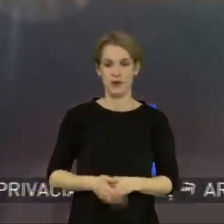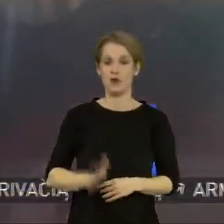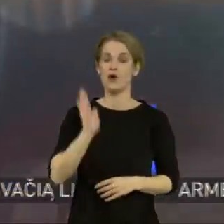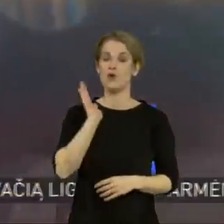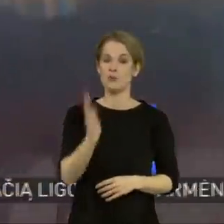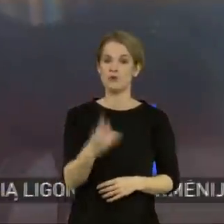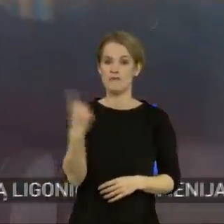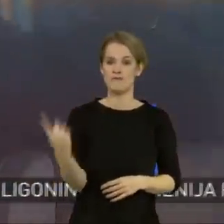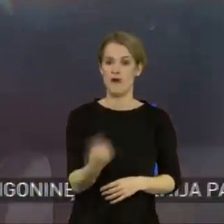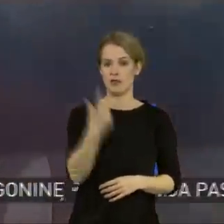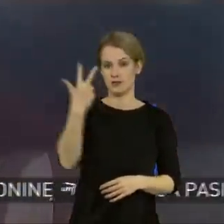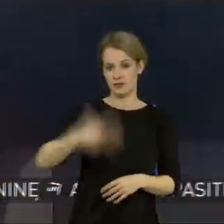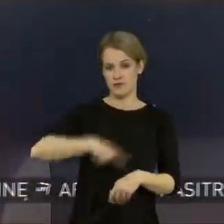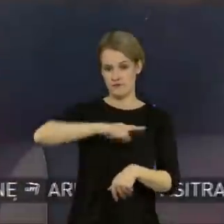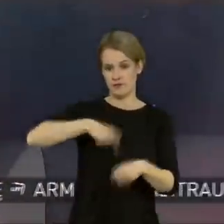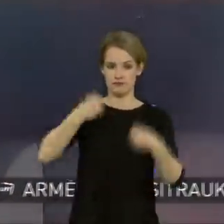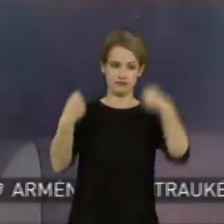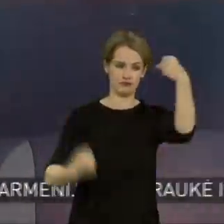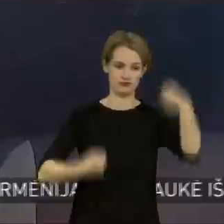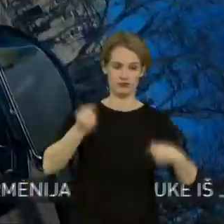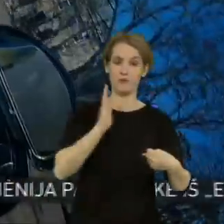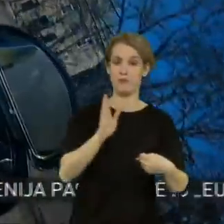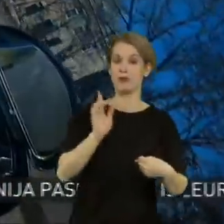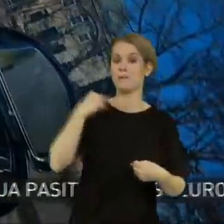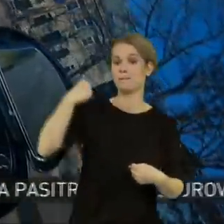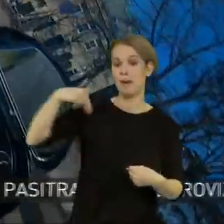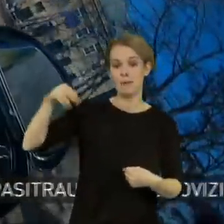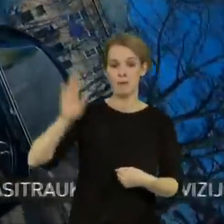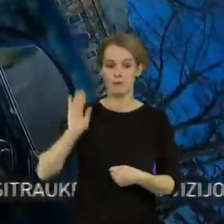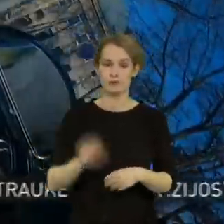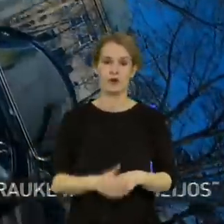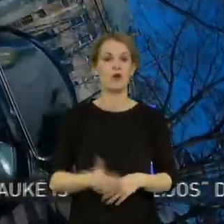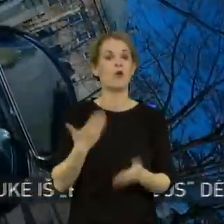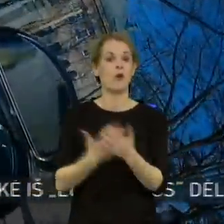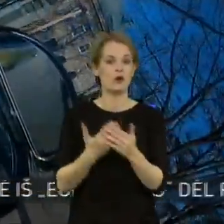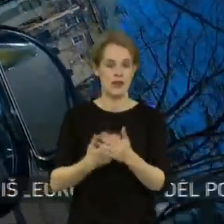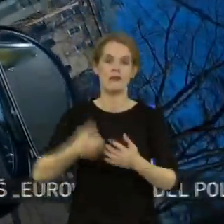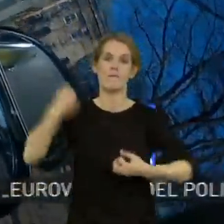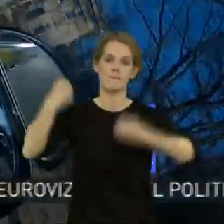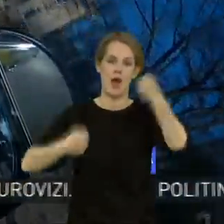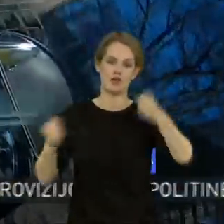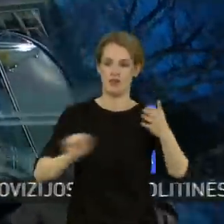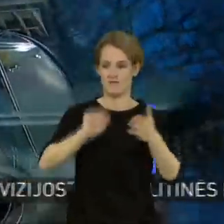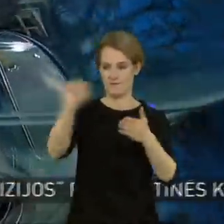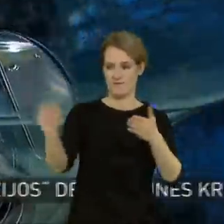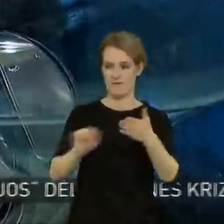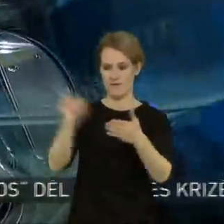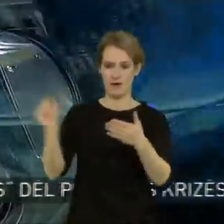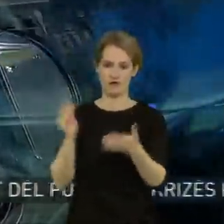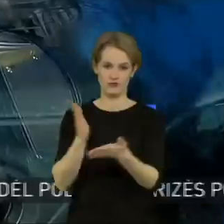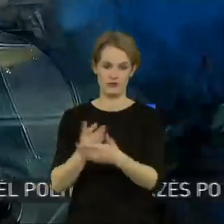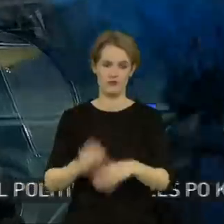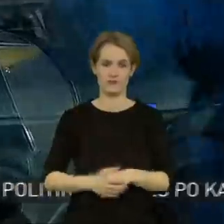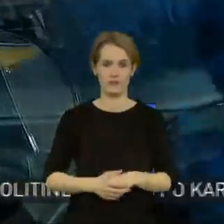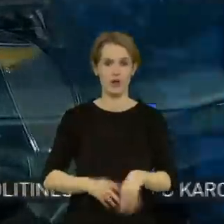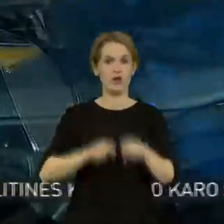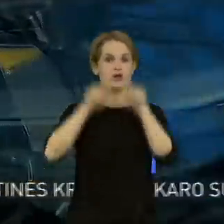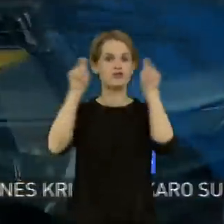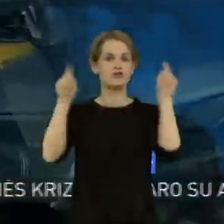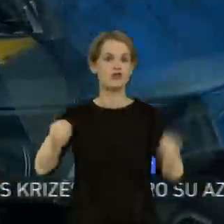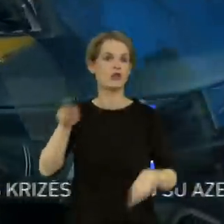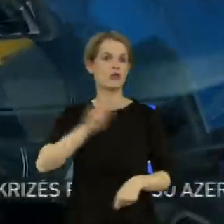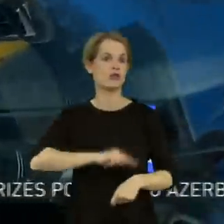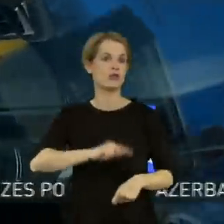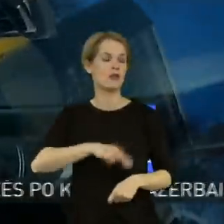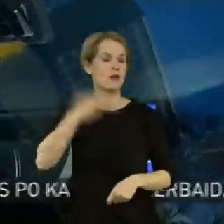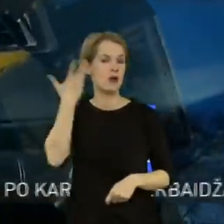akademinės valandas, tik bus daromos pertraukėlės automobiliui dezinfekuoti. Tautvydas sako, darbus jie pradės trečiadienį, nors vyriausybė